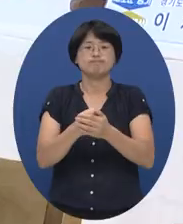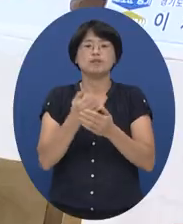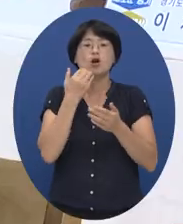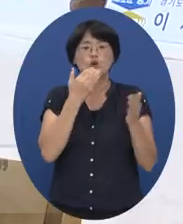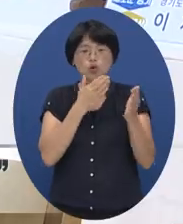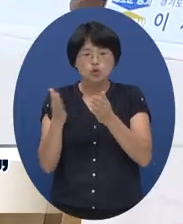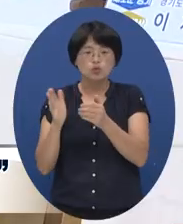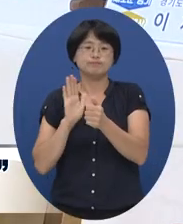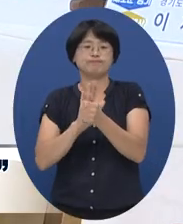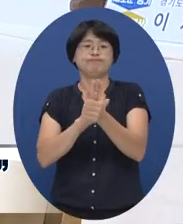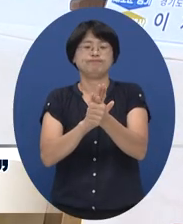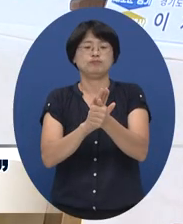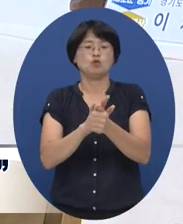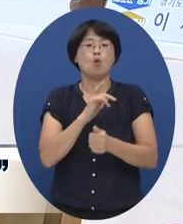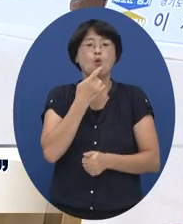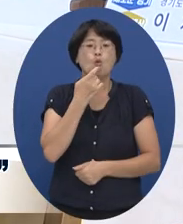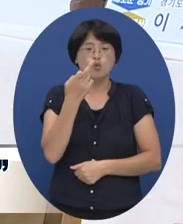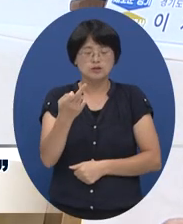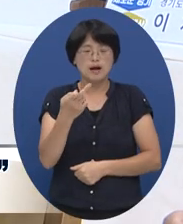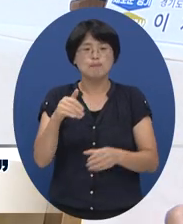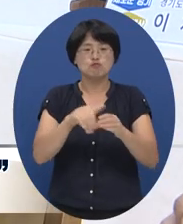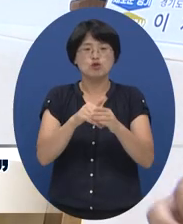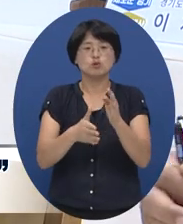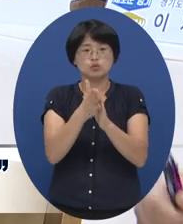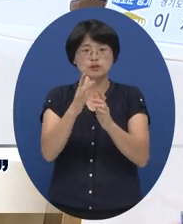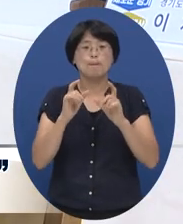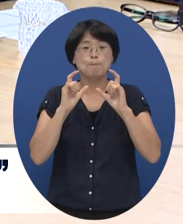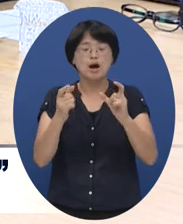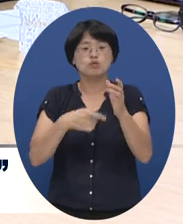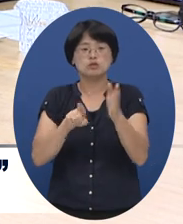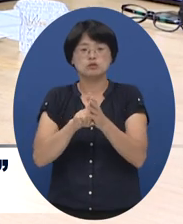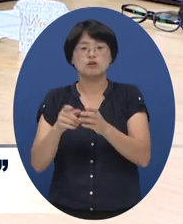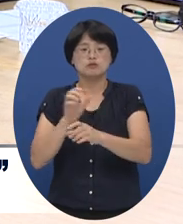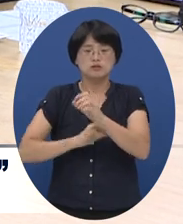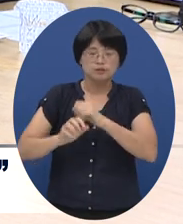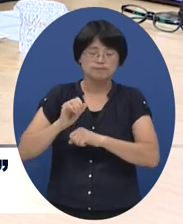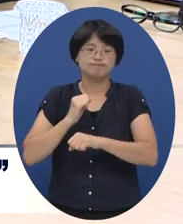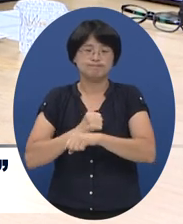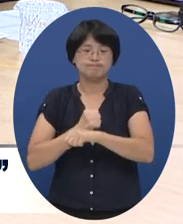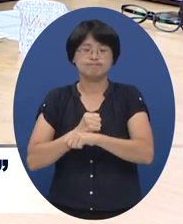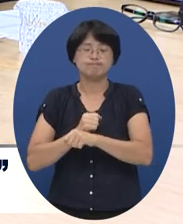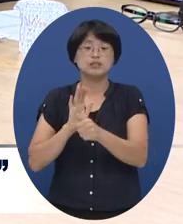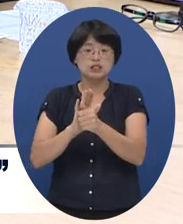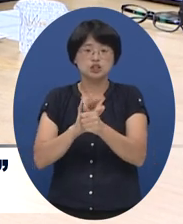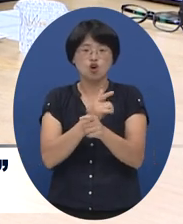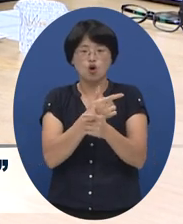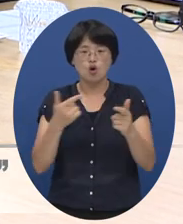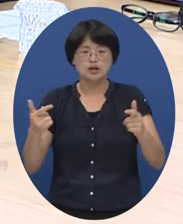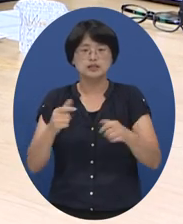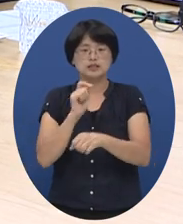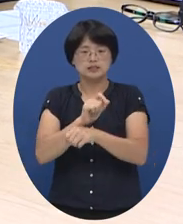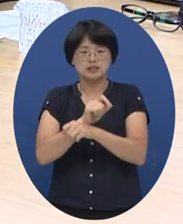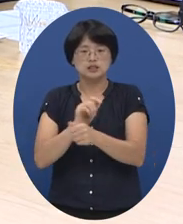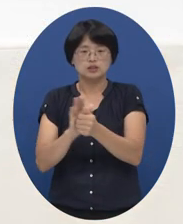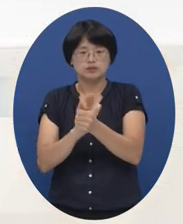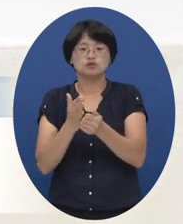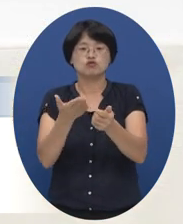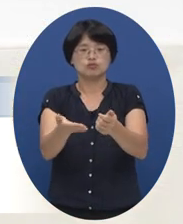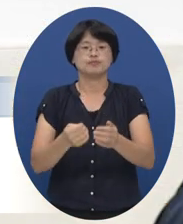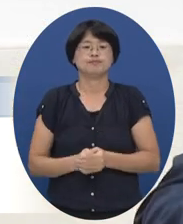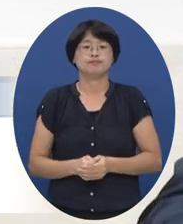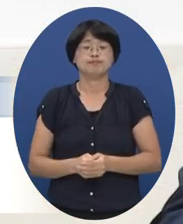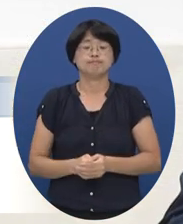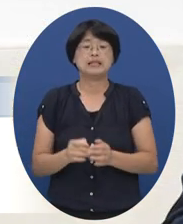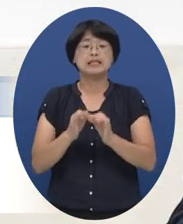조력자 역할로 오산시가 문화도시로 지정될 수 있도록 공식적인 지지 활동과 동시에 여러 행정 지원에 나섭니다.